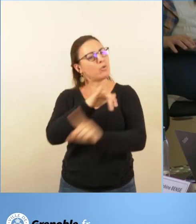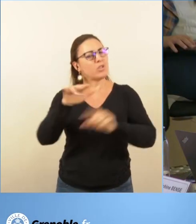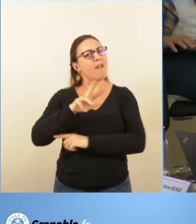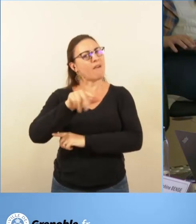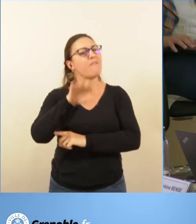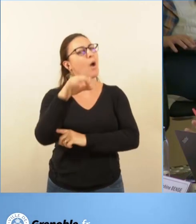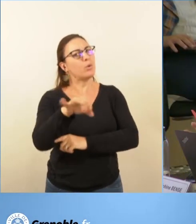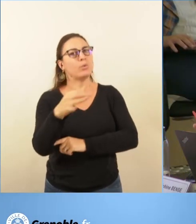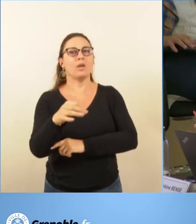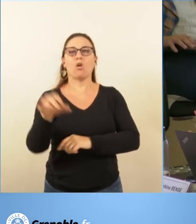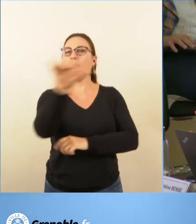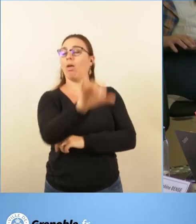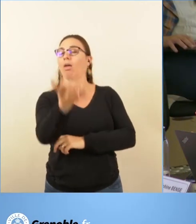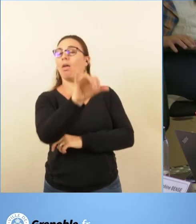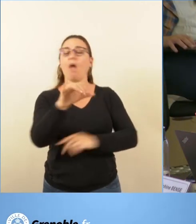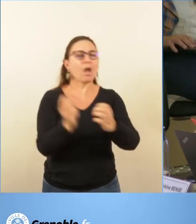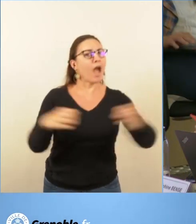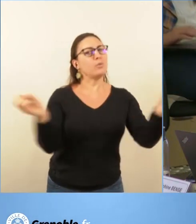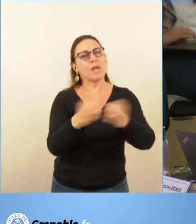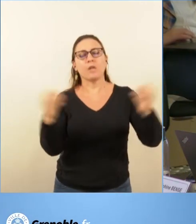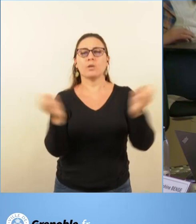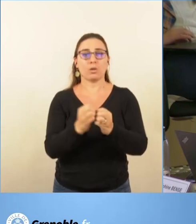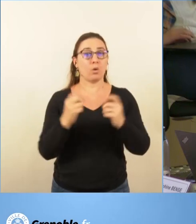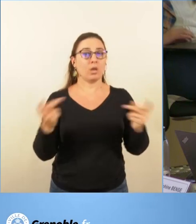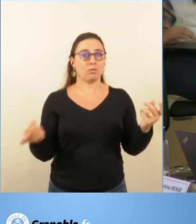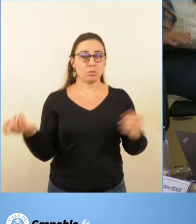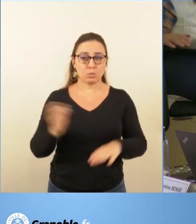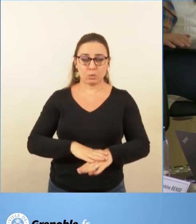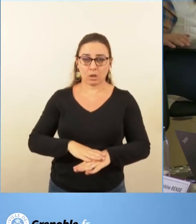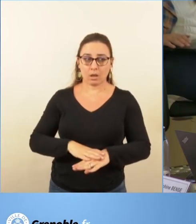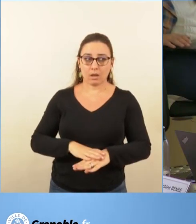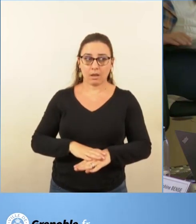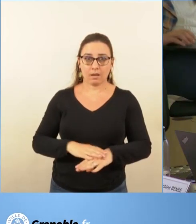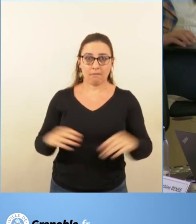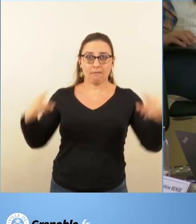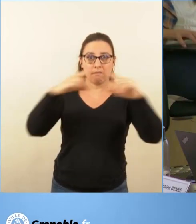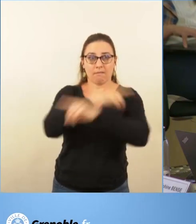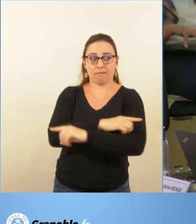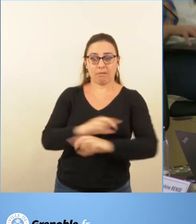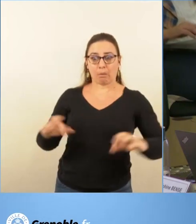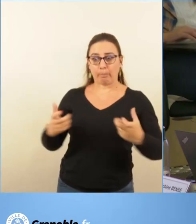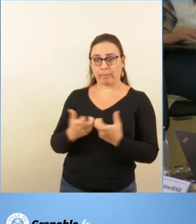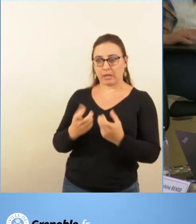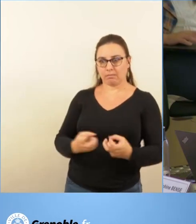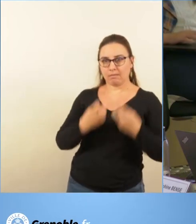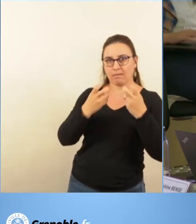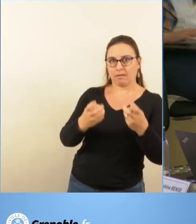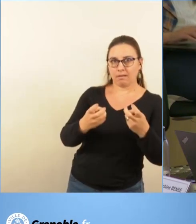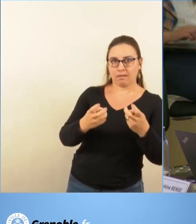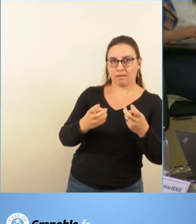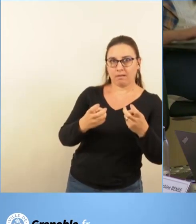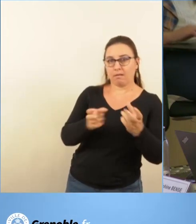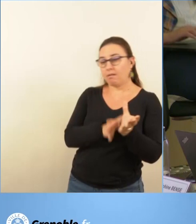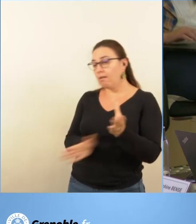avec des gratuités partout au final vous augmentez des tarifs pour pouvoir bénéficier